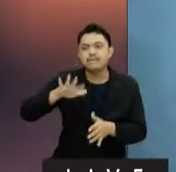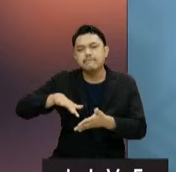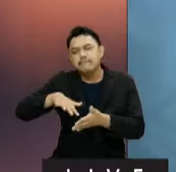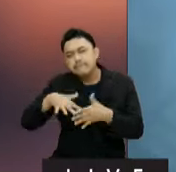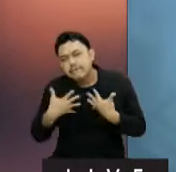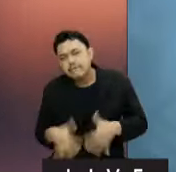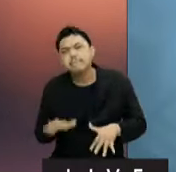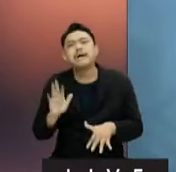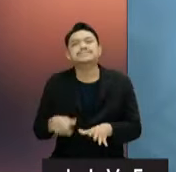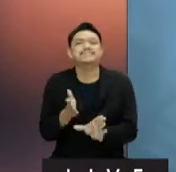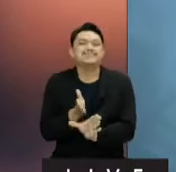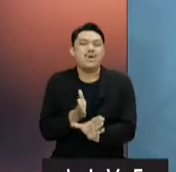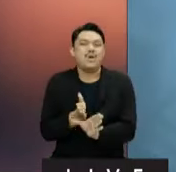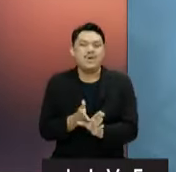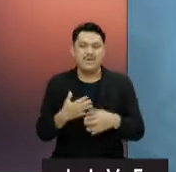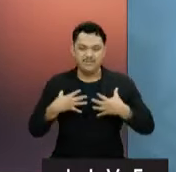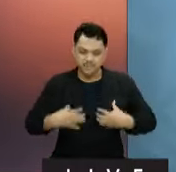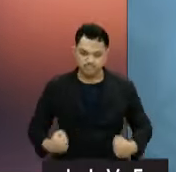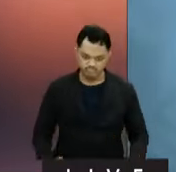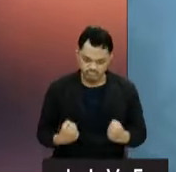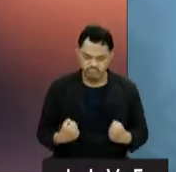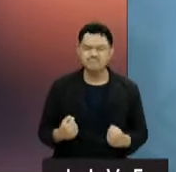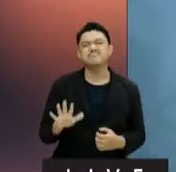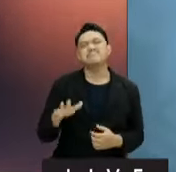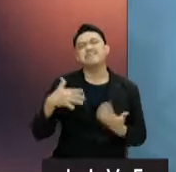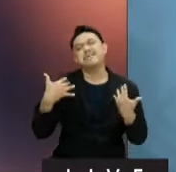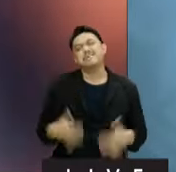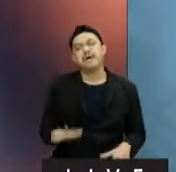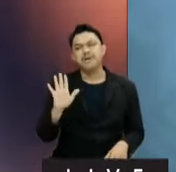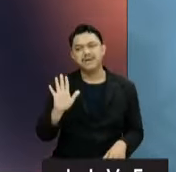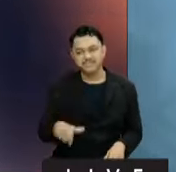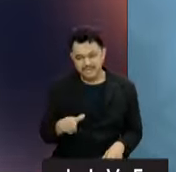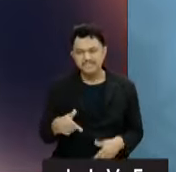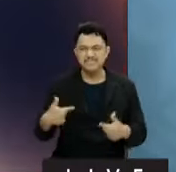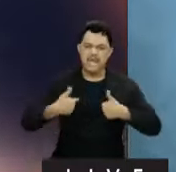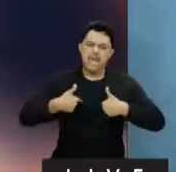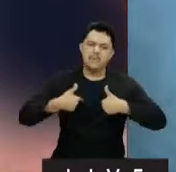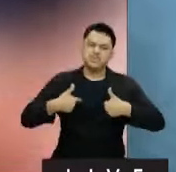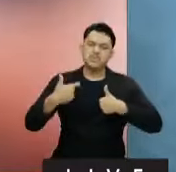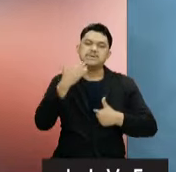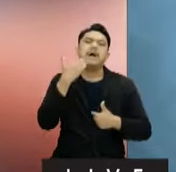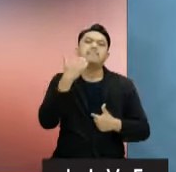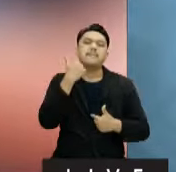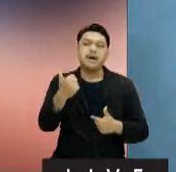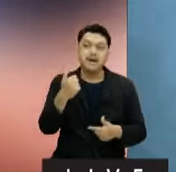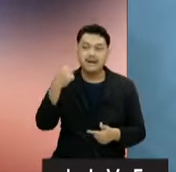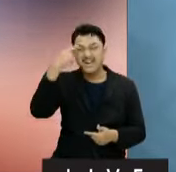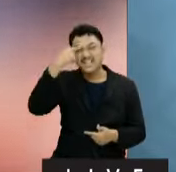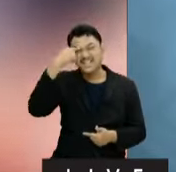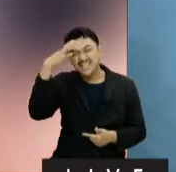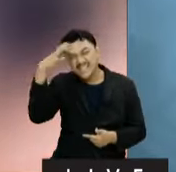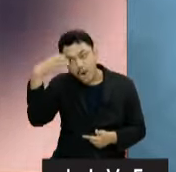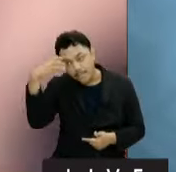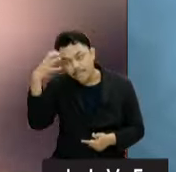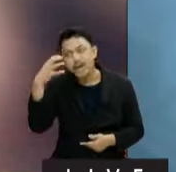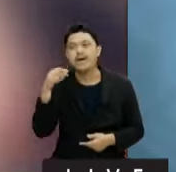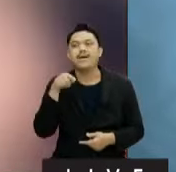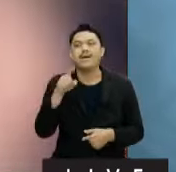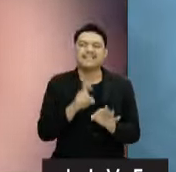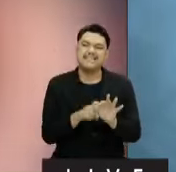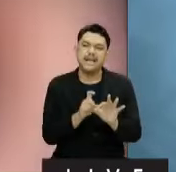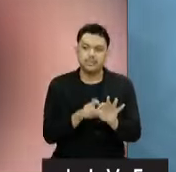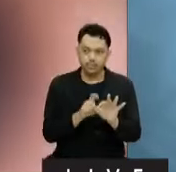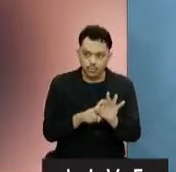fisik gitu. Artinya dia akan sangat mudah untuk terganggu. Nah, traumanya apa? Tentu saja traumanya akan sangat tergantung dari tindak kekerasan yang